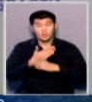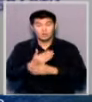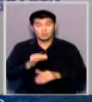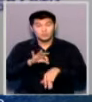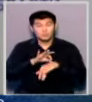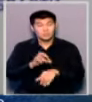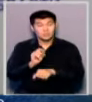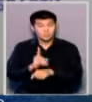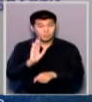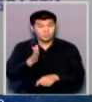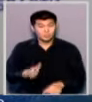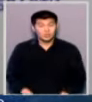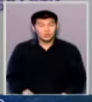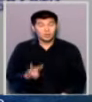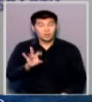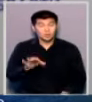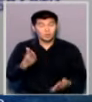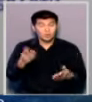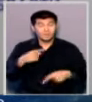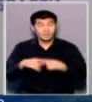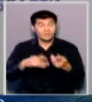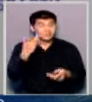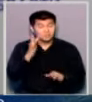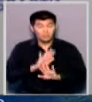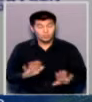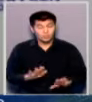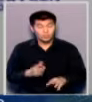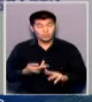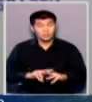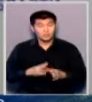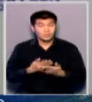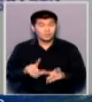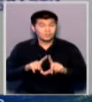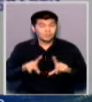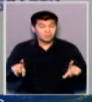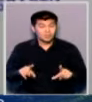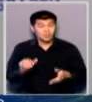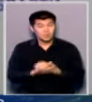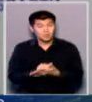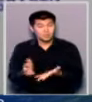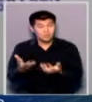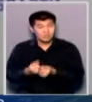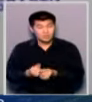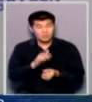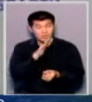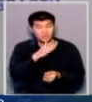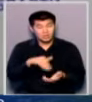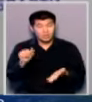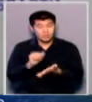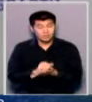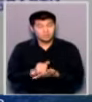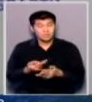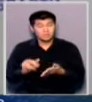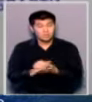жөнінде біз тапсырма береміз. Бірақ енді ол үнемі ондай бола бермейді. Сондықтан да мектепте құжат жинаған кезде тиісті құжаттар